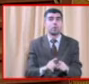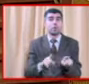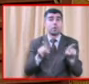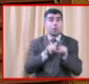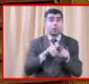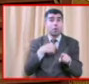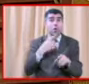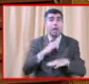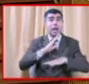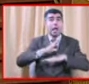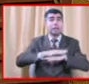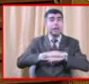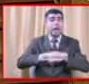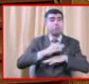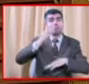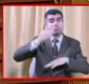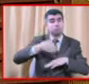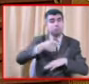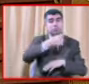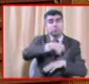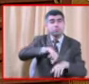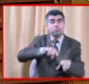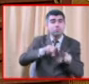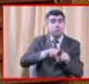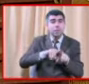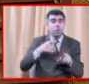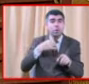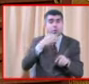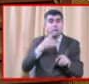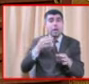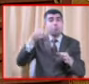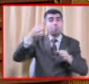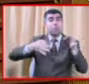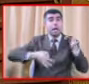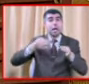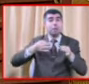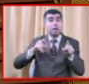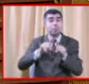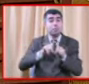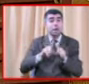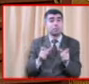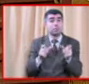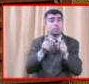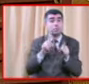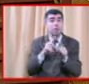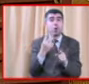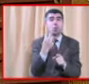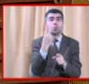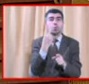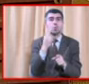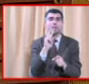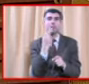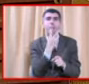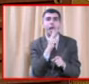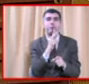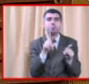عدم احترام القرارات الاداريه القرارات القضائية، وغنذكركم بالعنف الممارس ضد التوأم سلمى